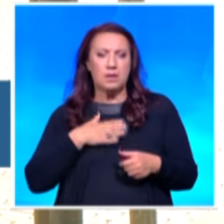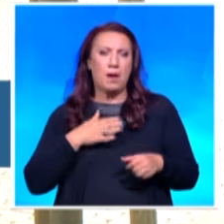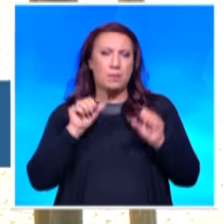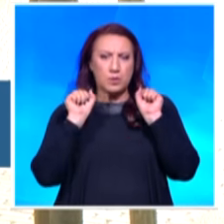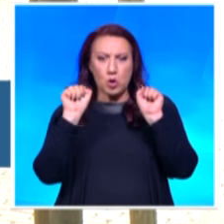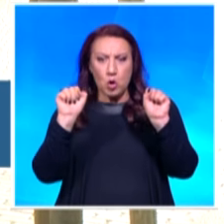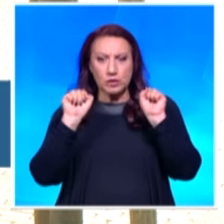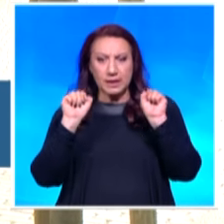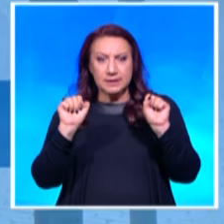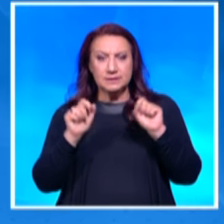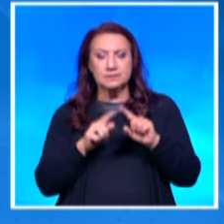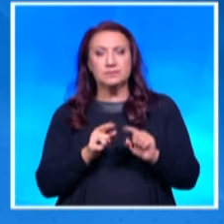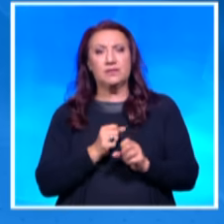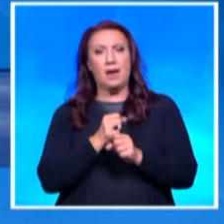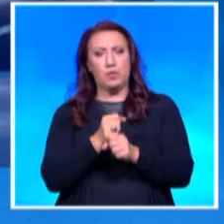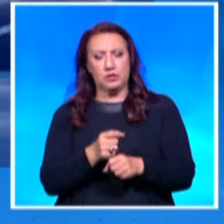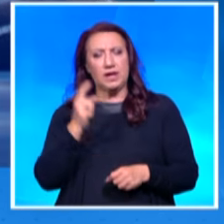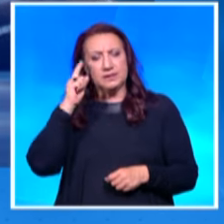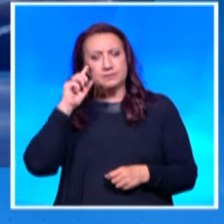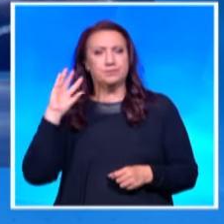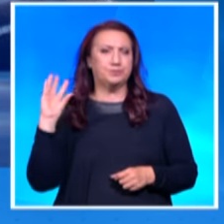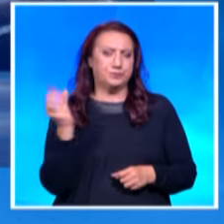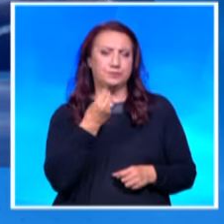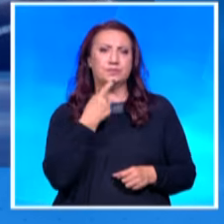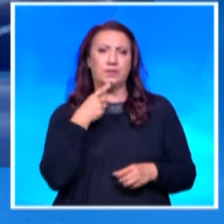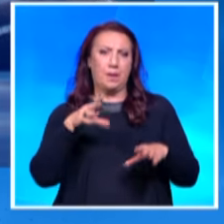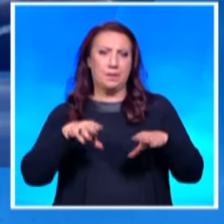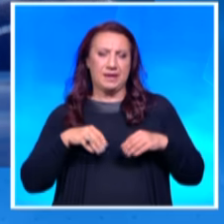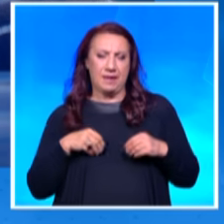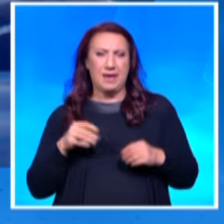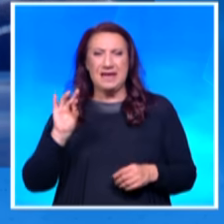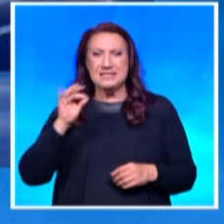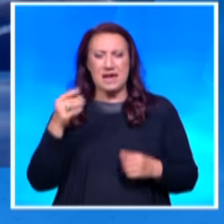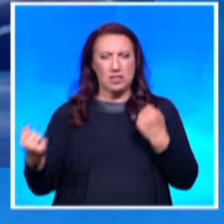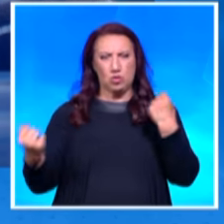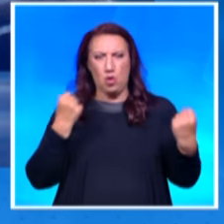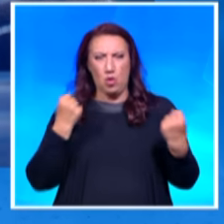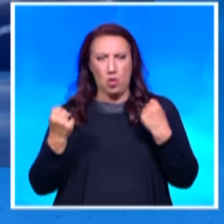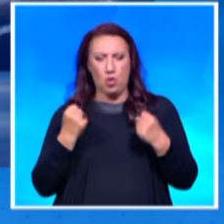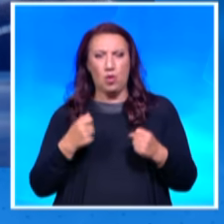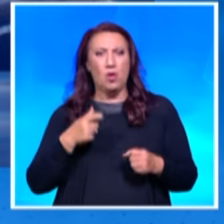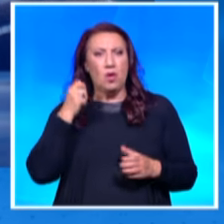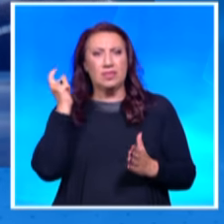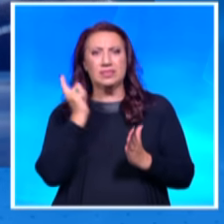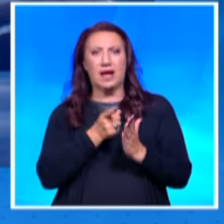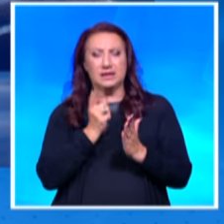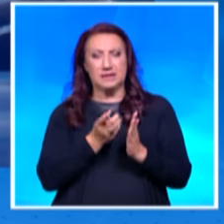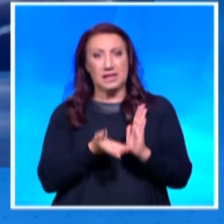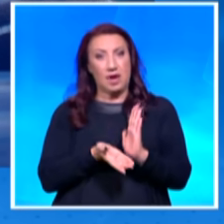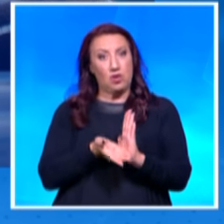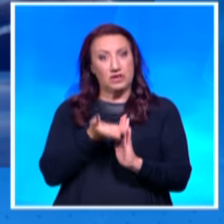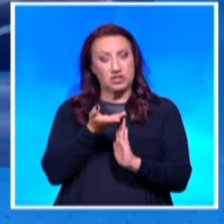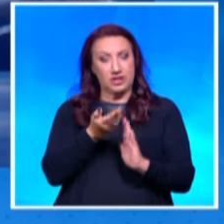Така депутатите единодушно приеха, че при нанасяне на средна телесна повреда наказанието се увеличава от